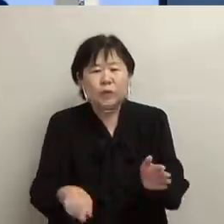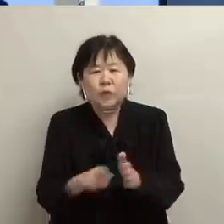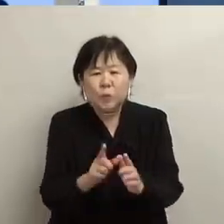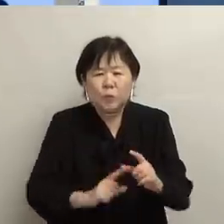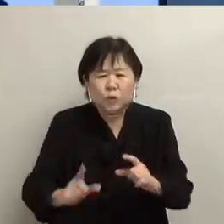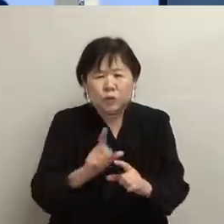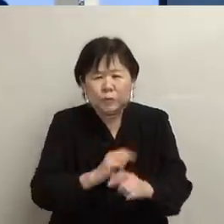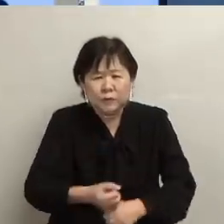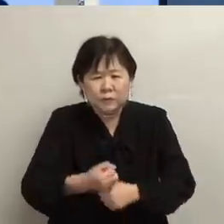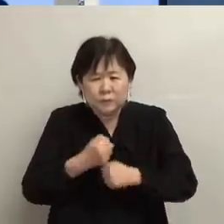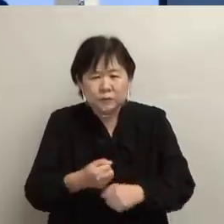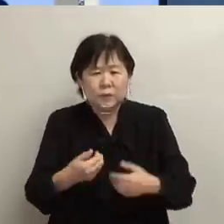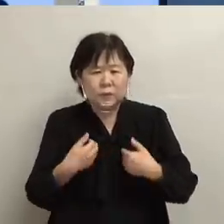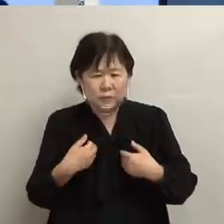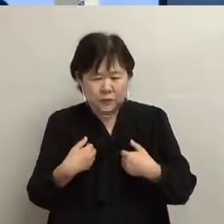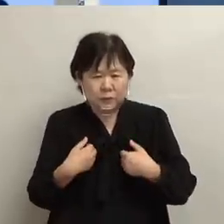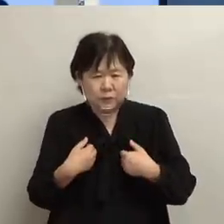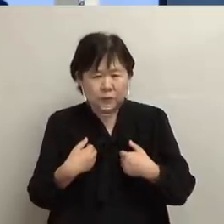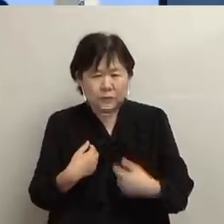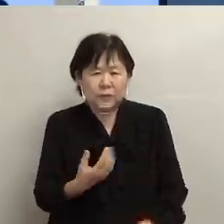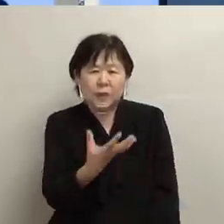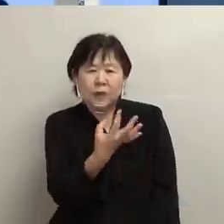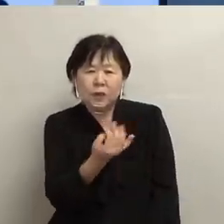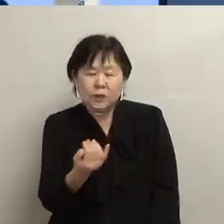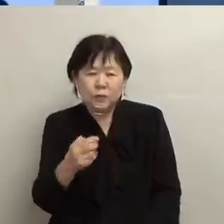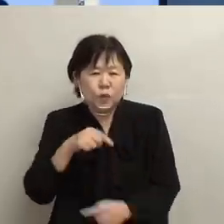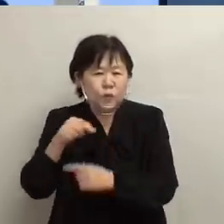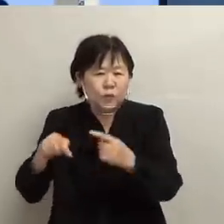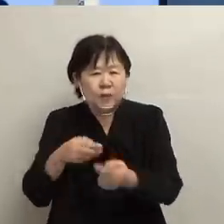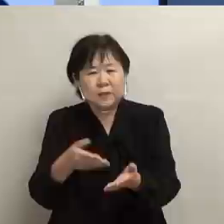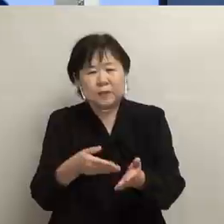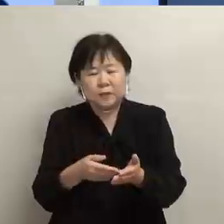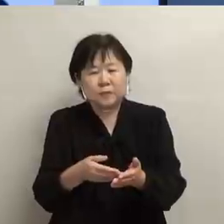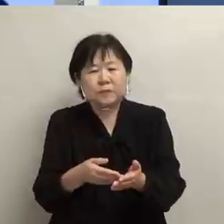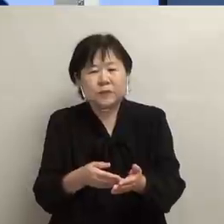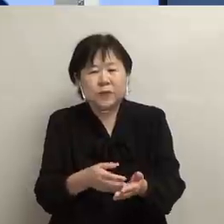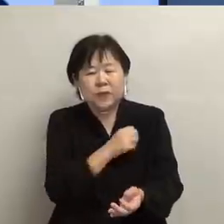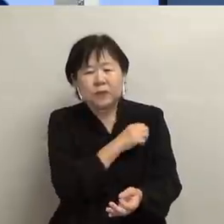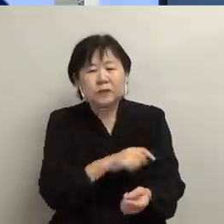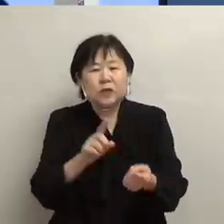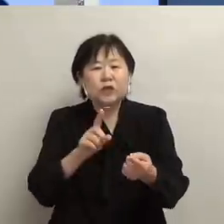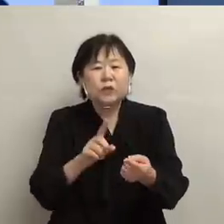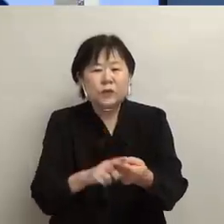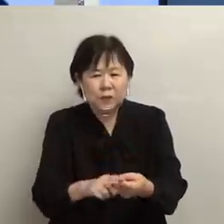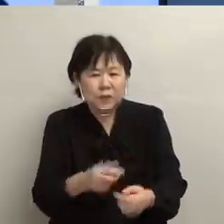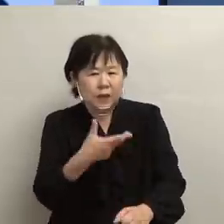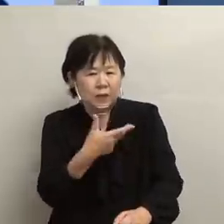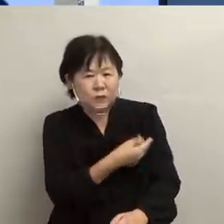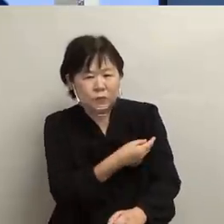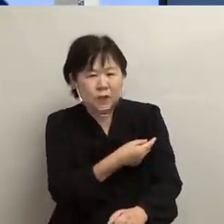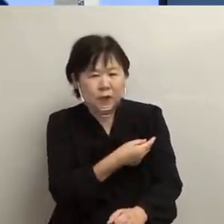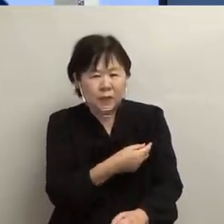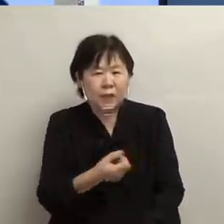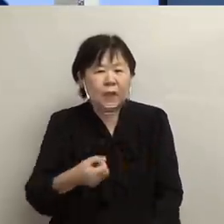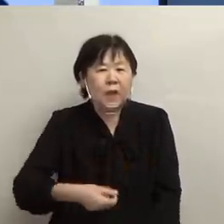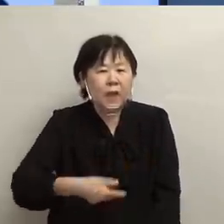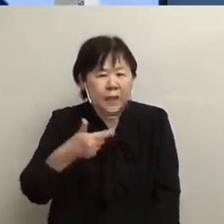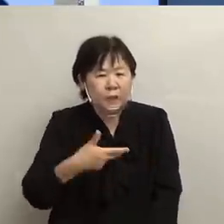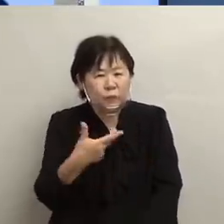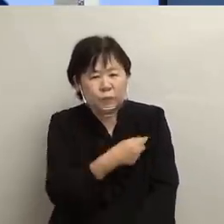くださいそして何も申し上げていますが説教9的なワクチン接種の健闘を早めにお願いしたいと思い